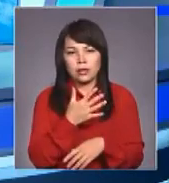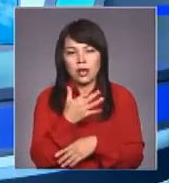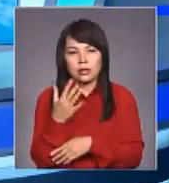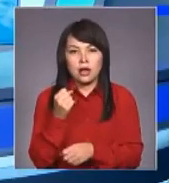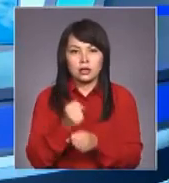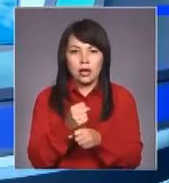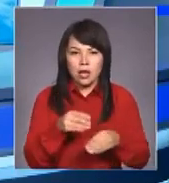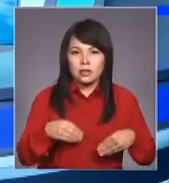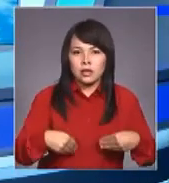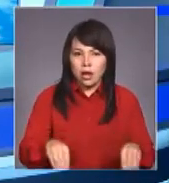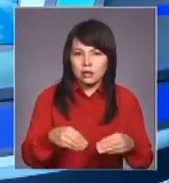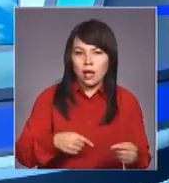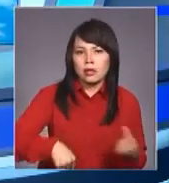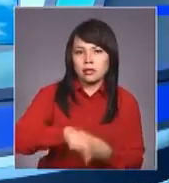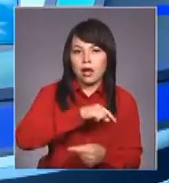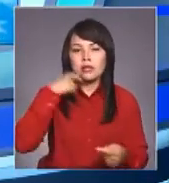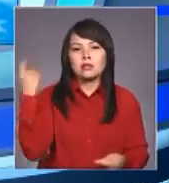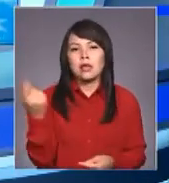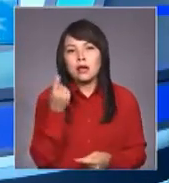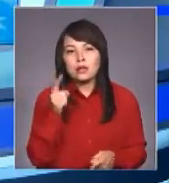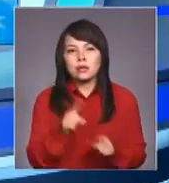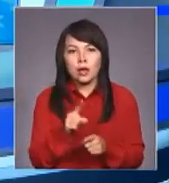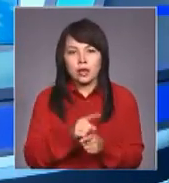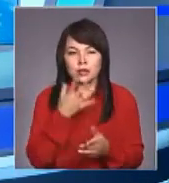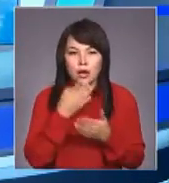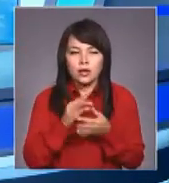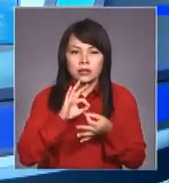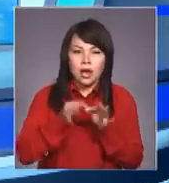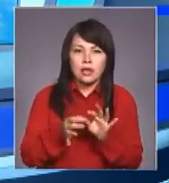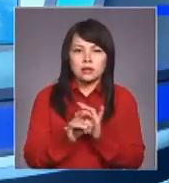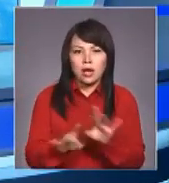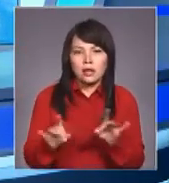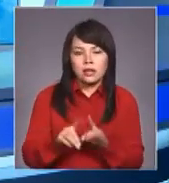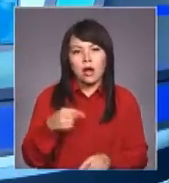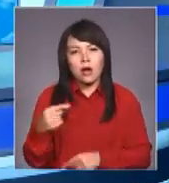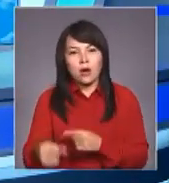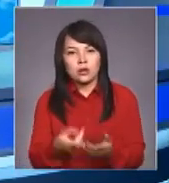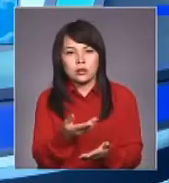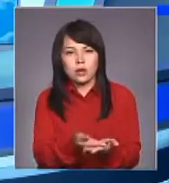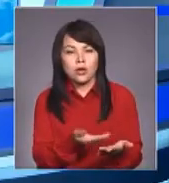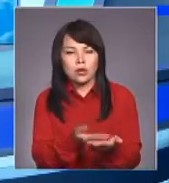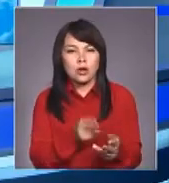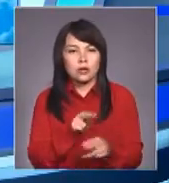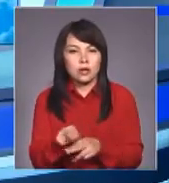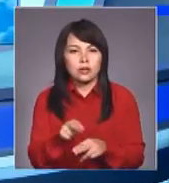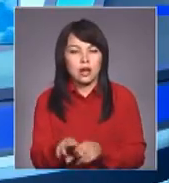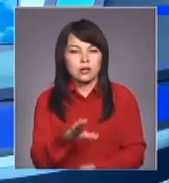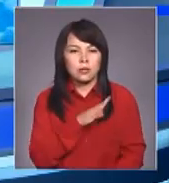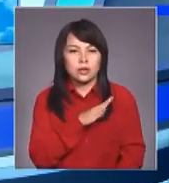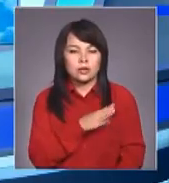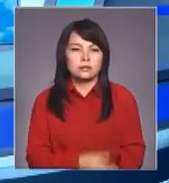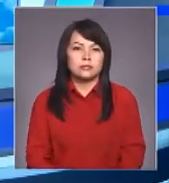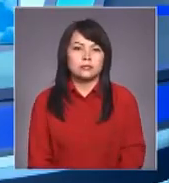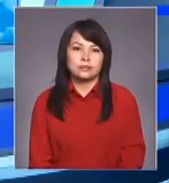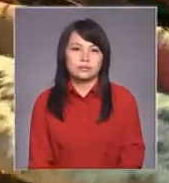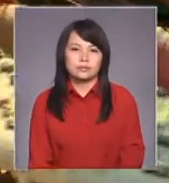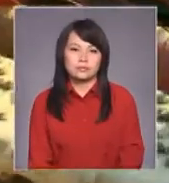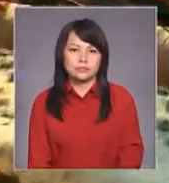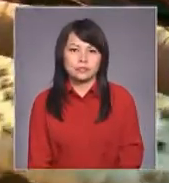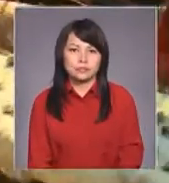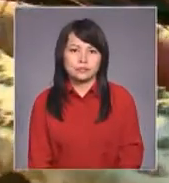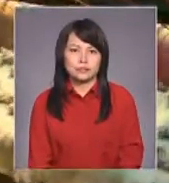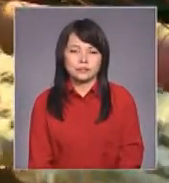Кәнігі дихан дақылы шайқалтып, қамбат ұлтырудың әдісін өскелен ұрпаққа үйретуден жалыққан емес.